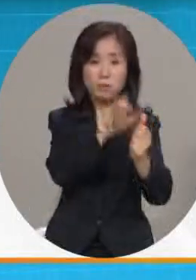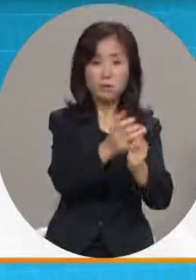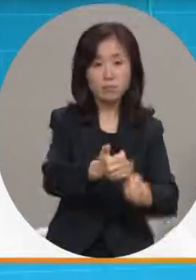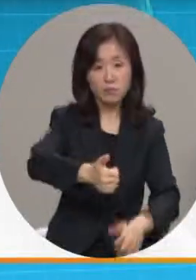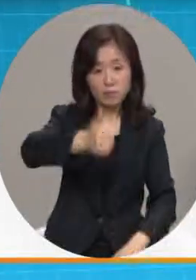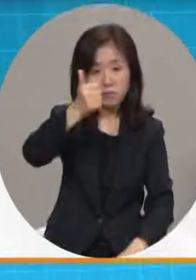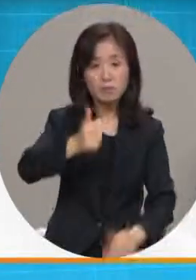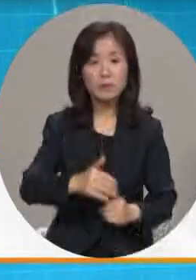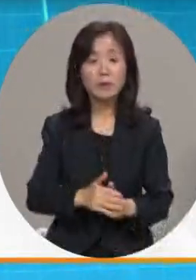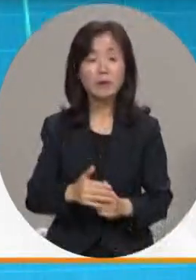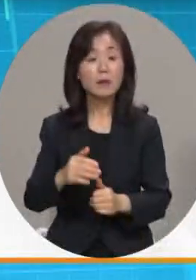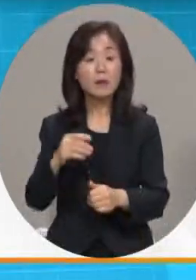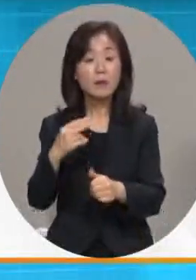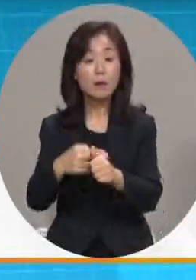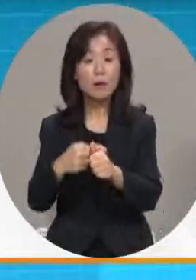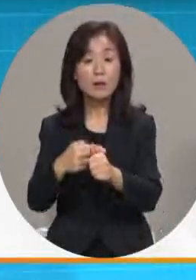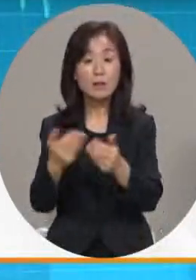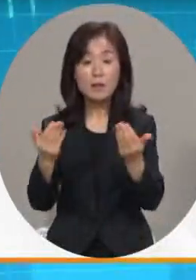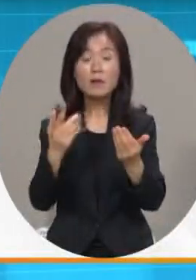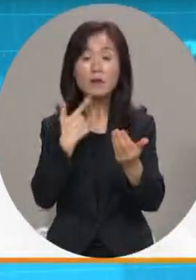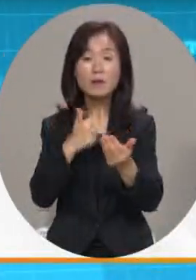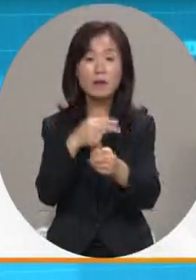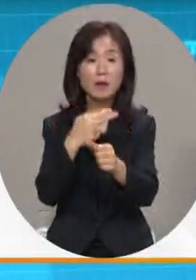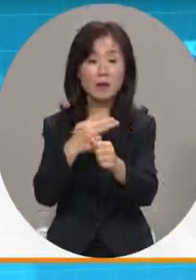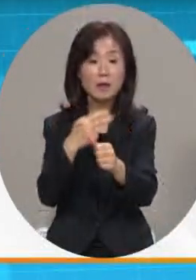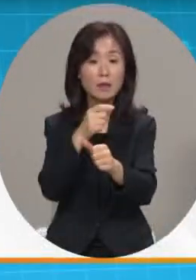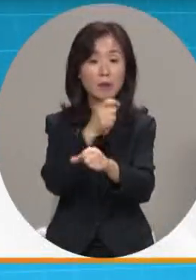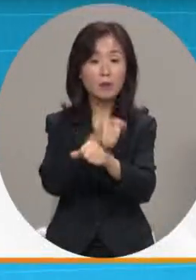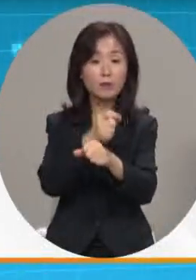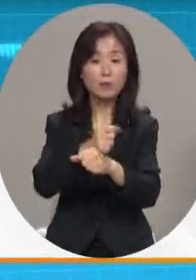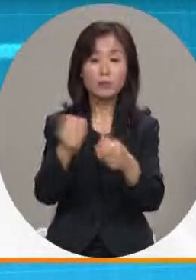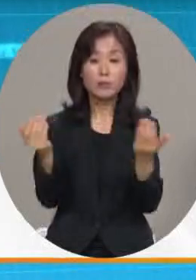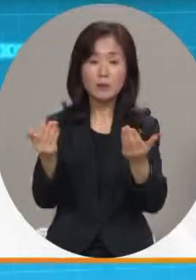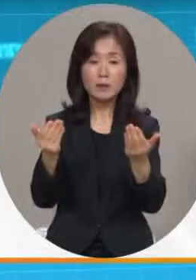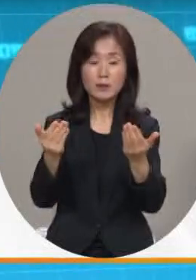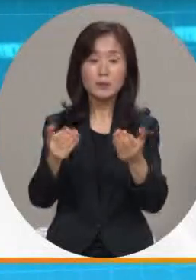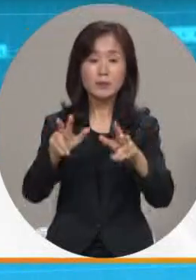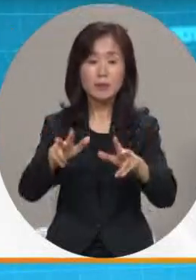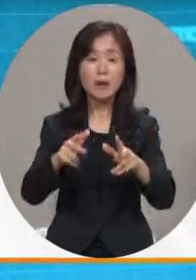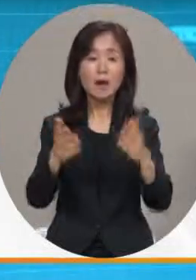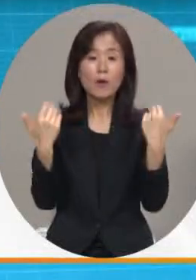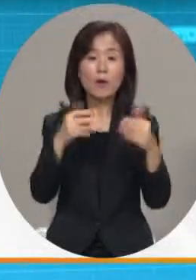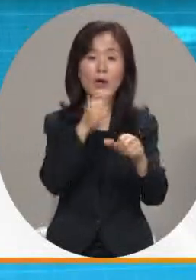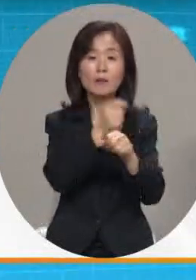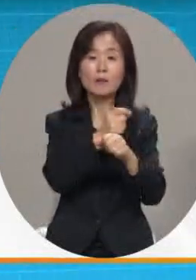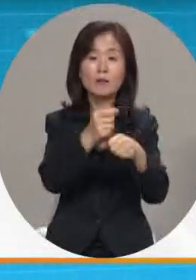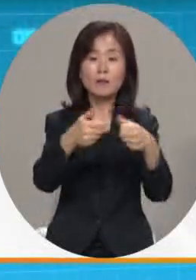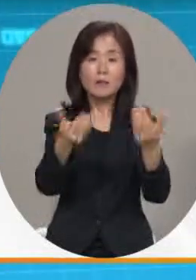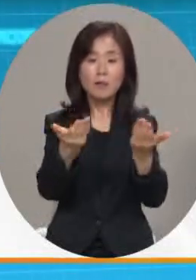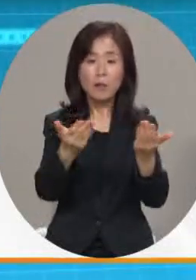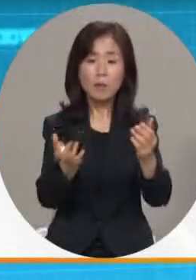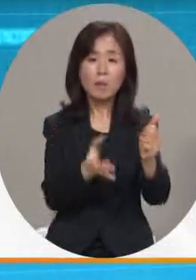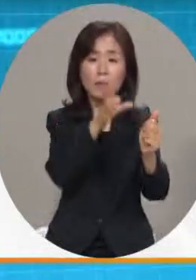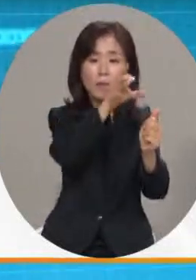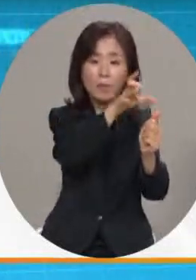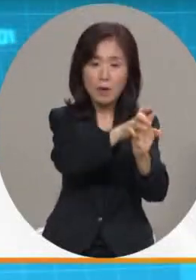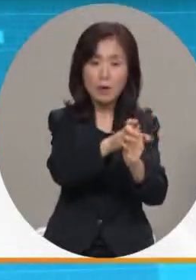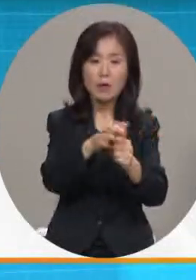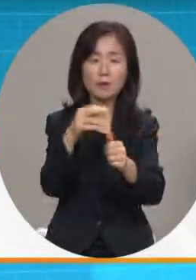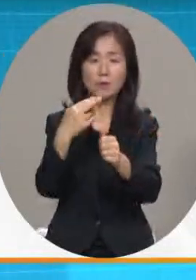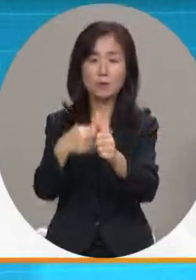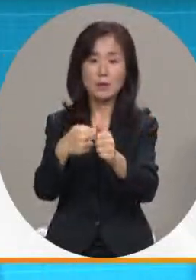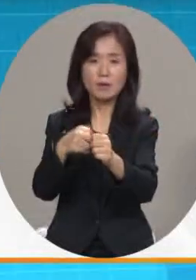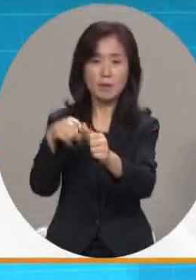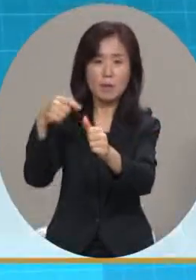그러면은 교원이 하고 있었던 행정실의 업무를 이제 드디어 학교 행정실로 넘기고 교사들이 본연 업무에 집중할 수 있는 환경을